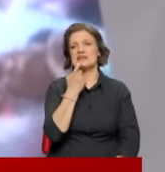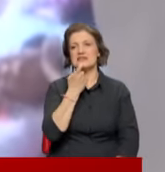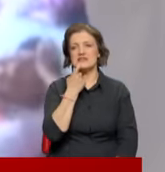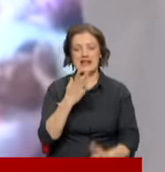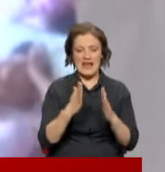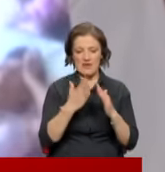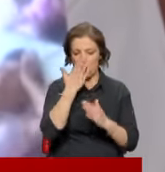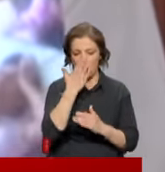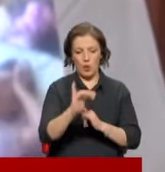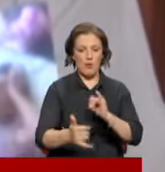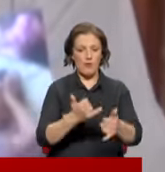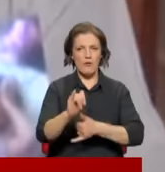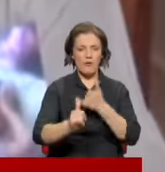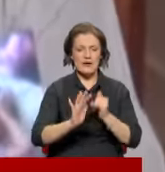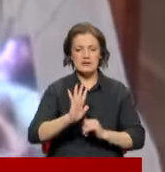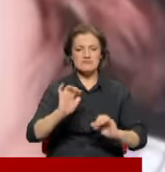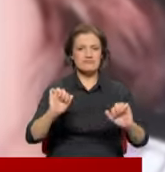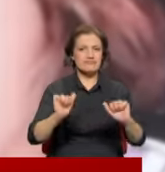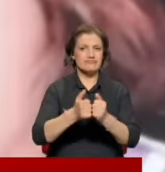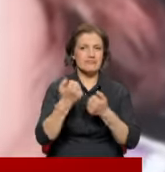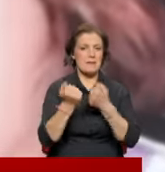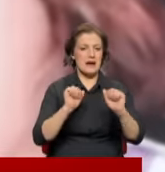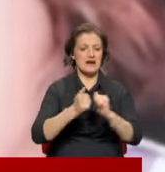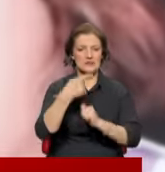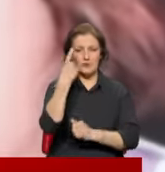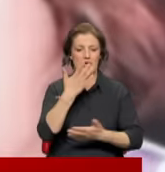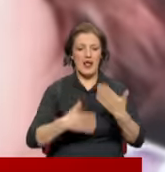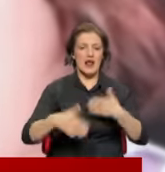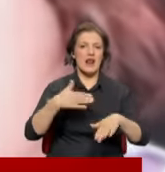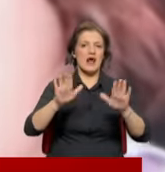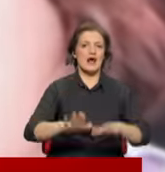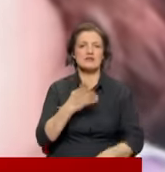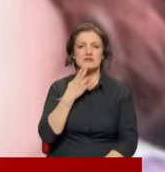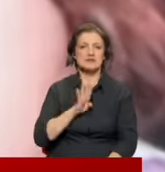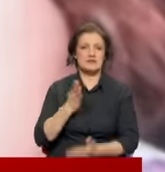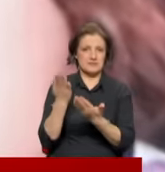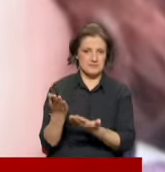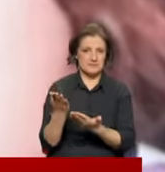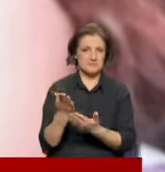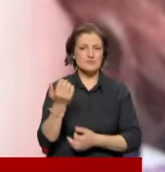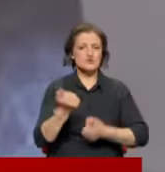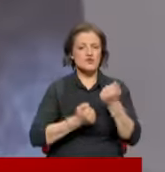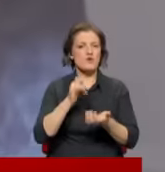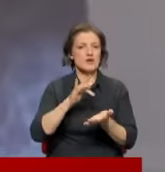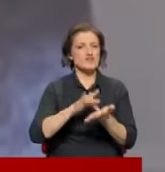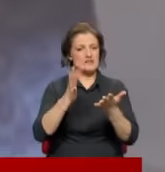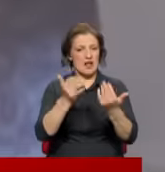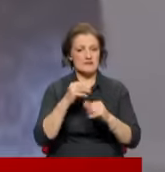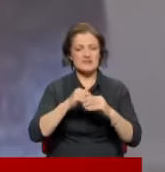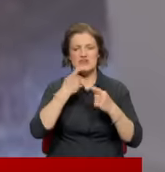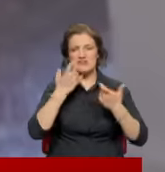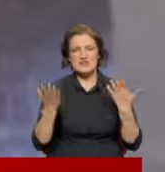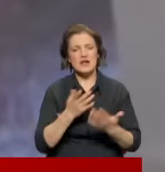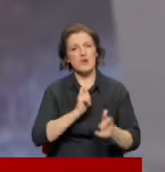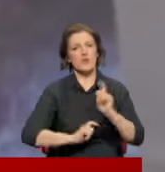yılında evinin önünde oynarken geçirdiği trafik kazasıyla engelli kalmıştı hediye Demir Polat. Sürücü ceza alsın diye